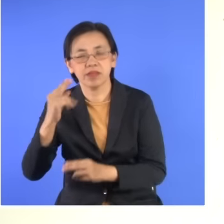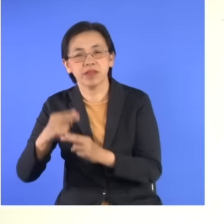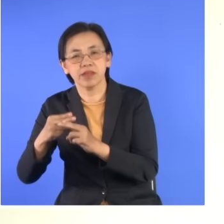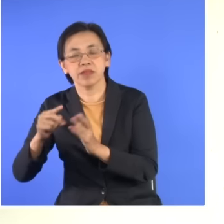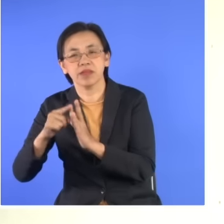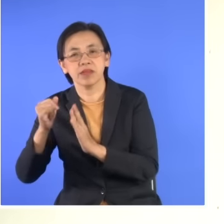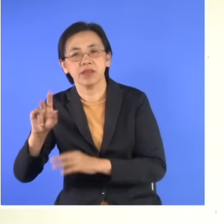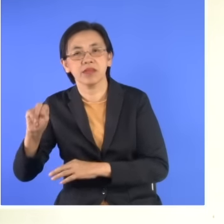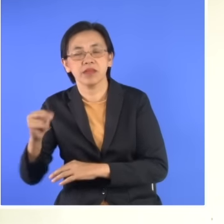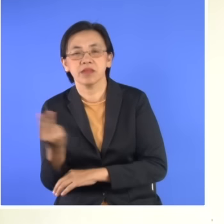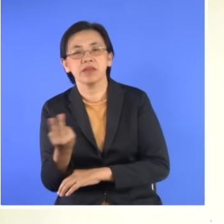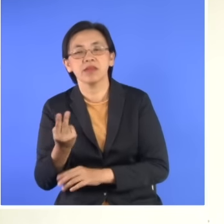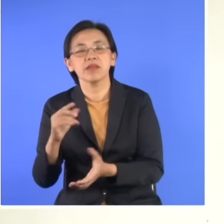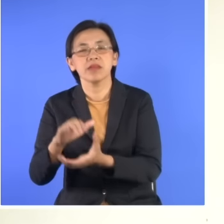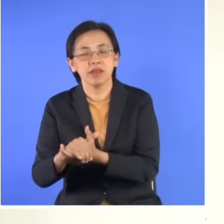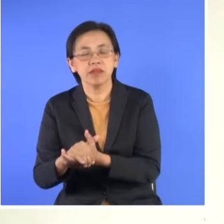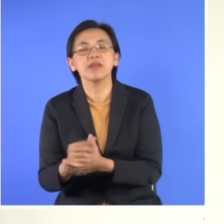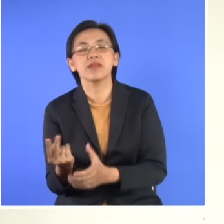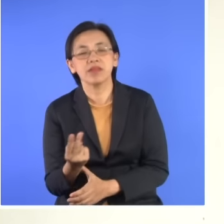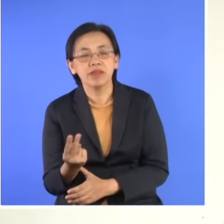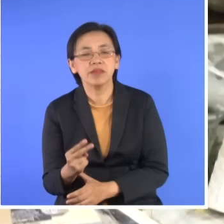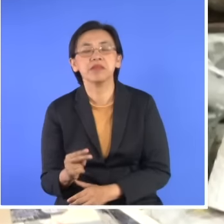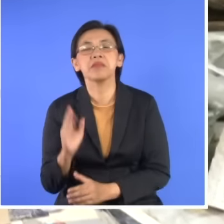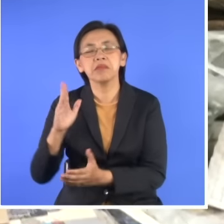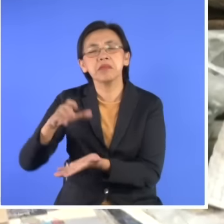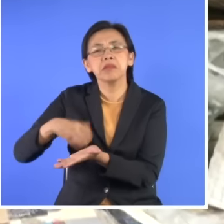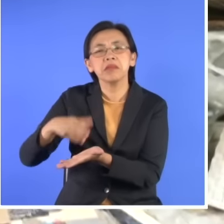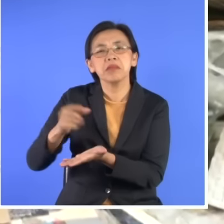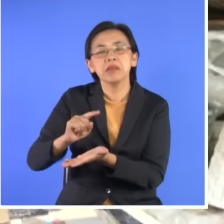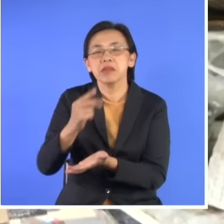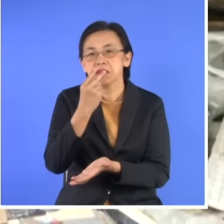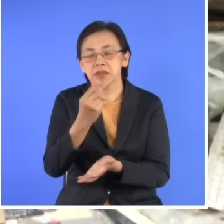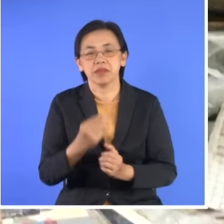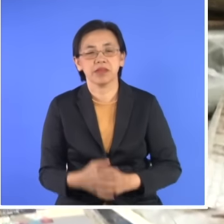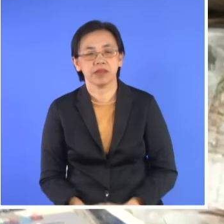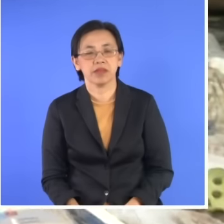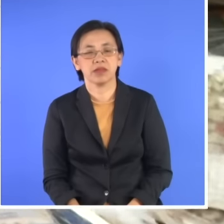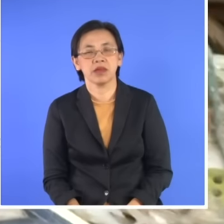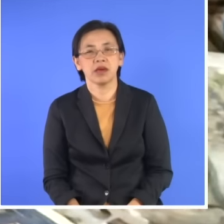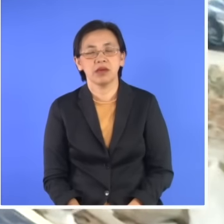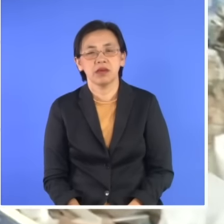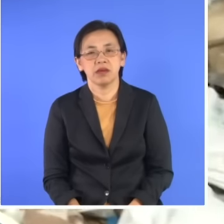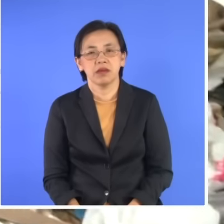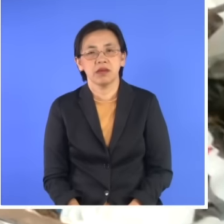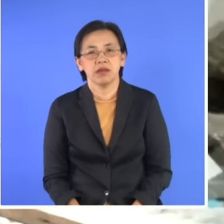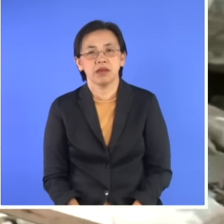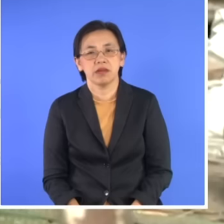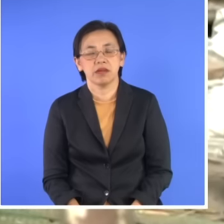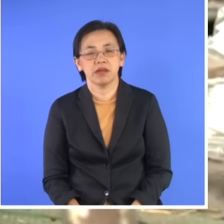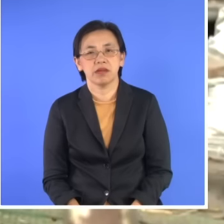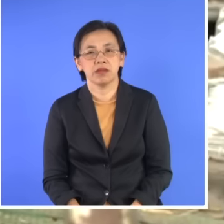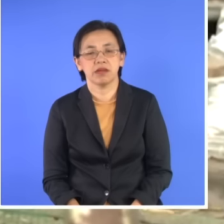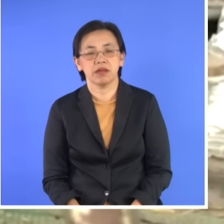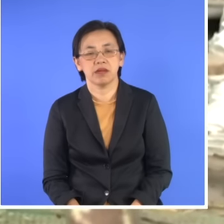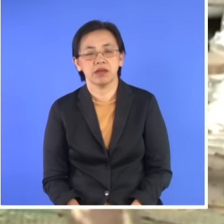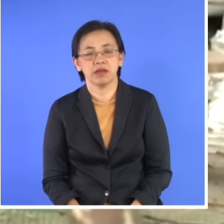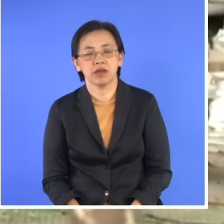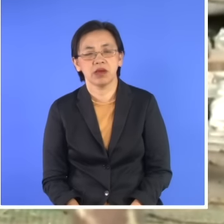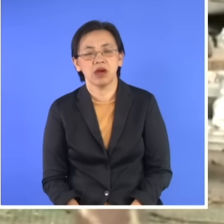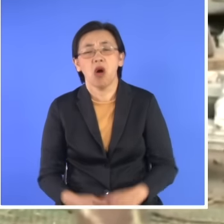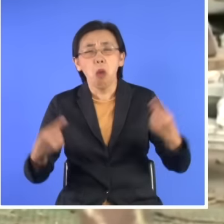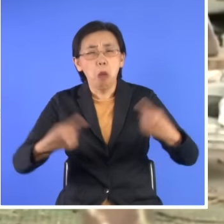คู่ก็เป็นผัวเมียกันนั่นแหละอ้าชาวบ้านในพื้นที่เล่าให้ฟังว่าอย่างไรฟังหน่อยค่ะเห็นว่าทะเลาะกัน